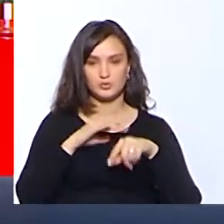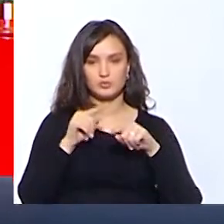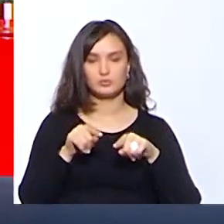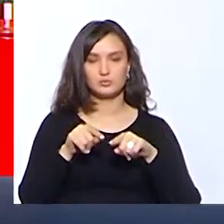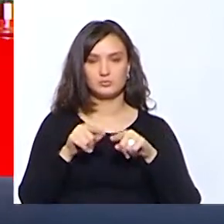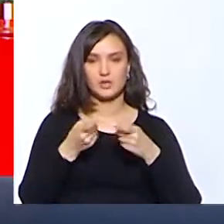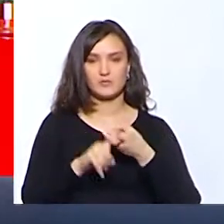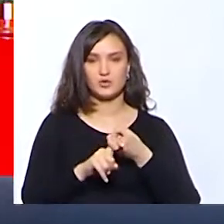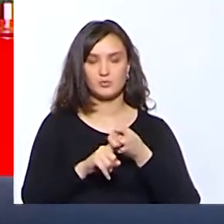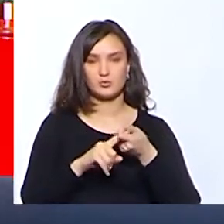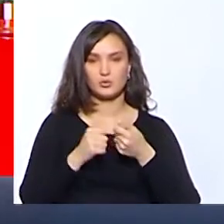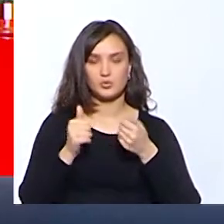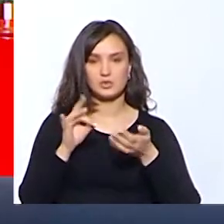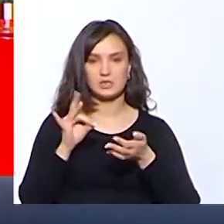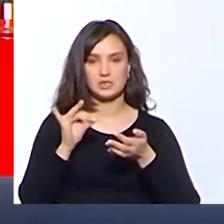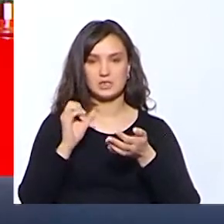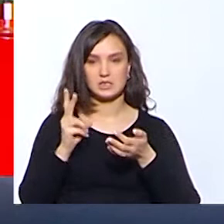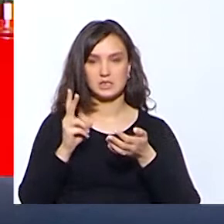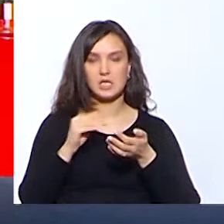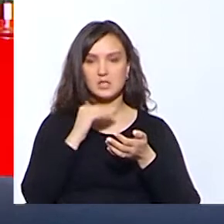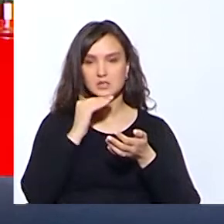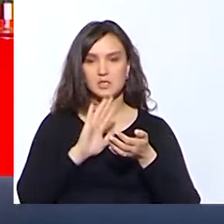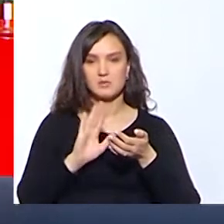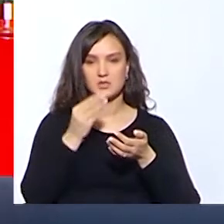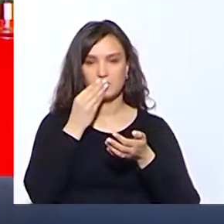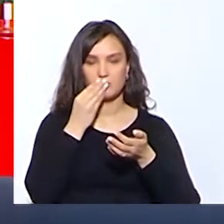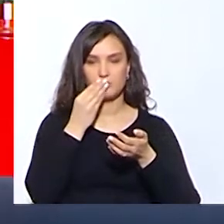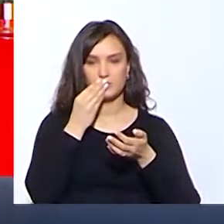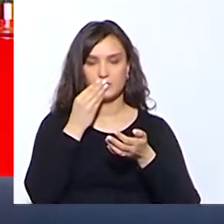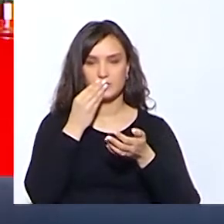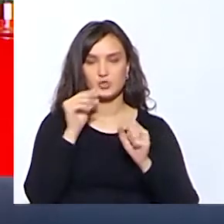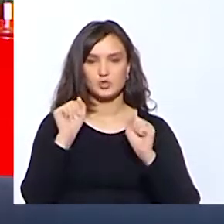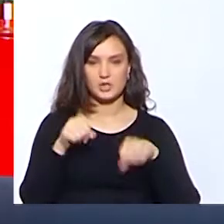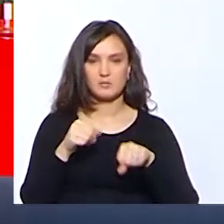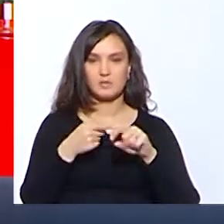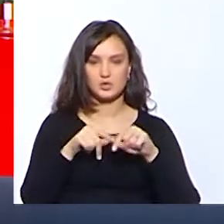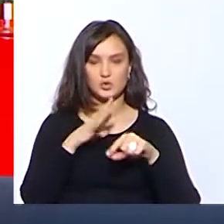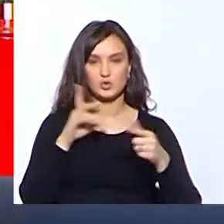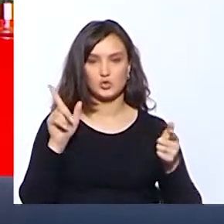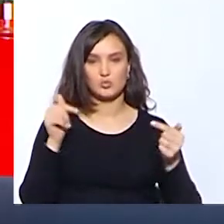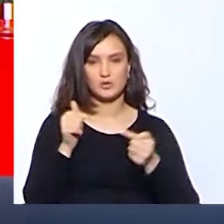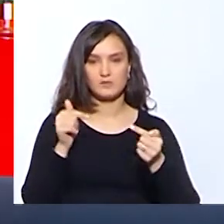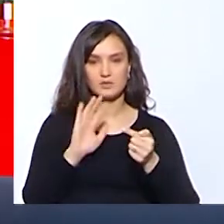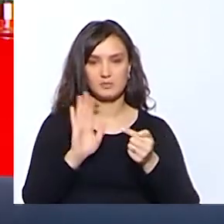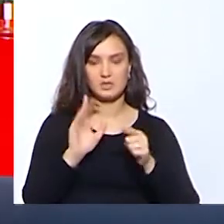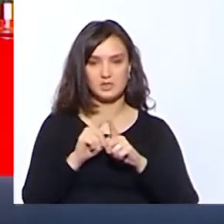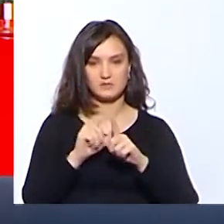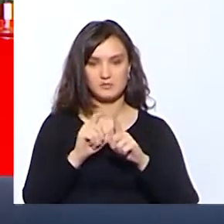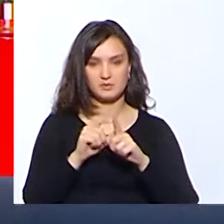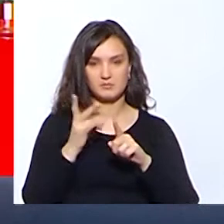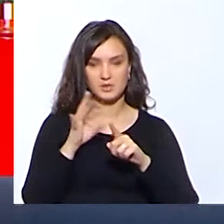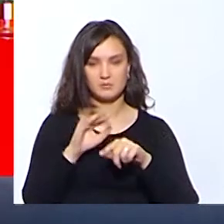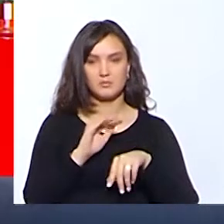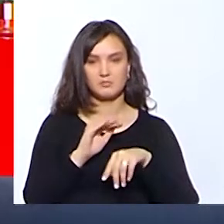განვიხილოთ როგორც რისკი არასაკმარისი ნაკვებობის. Შეიძლება ეს შეუთავსებელია სიტყვებით,